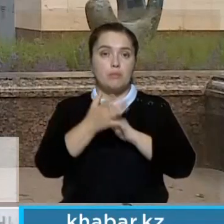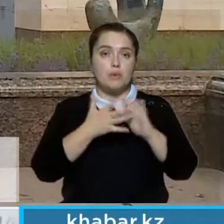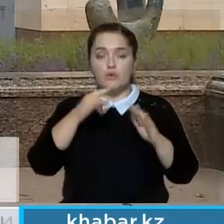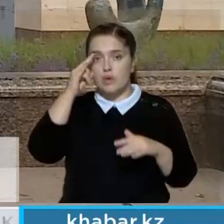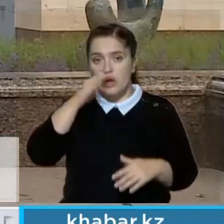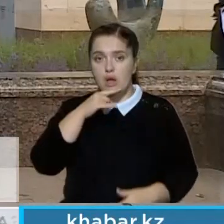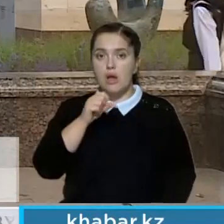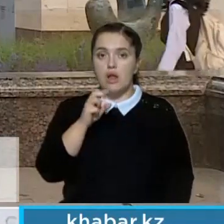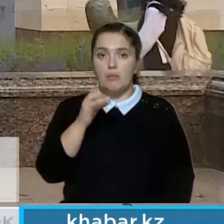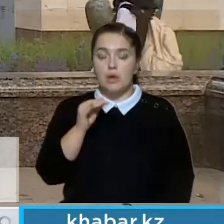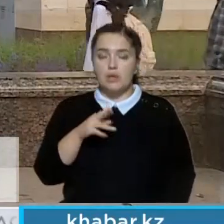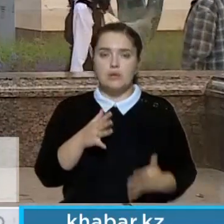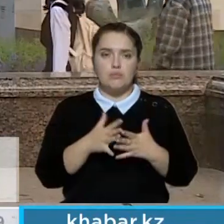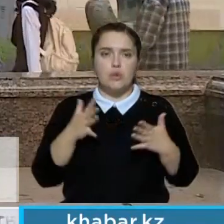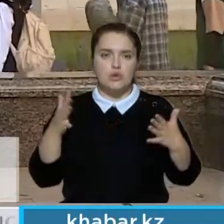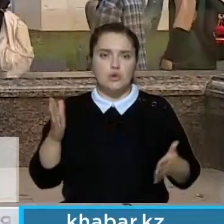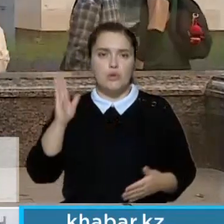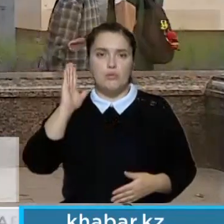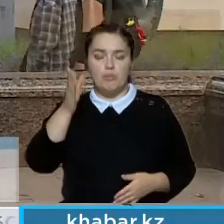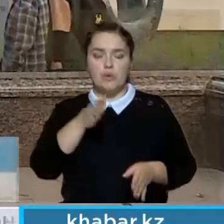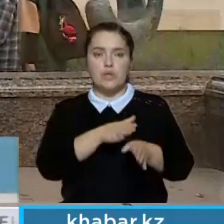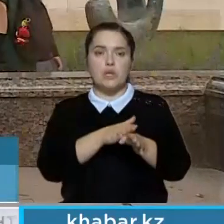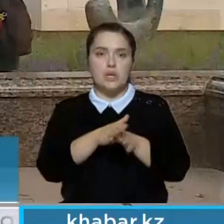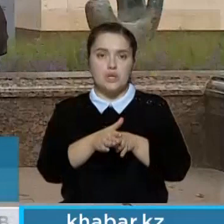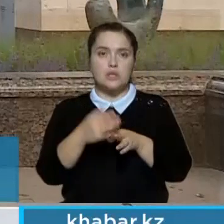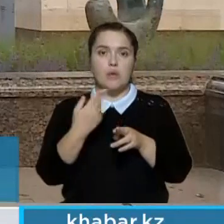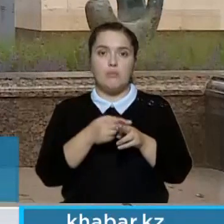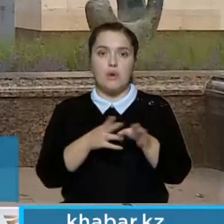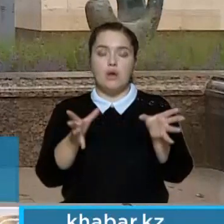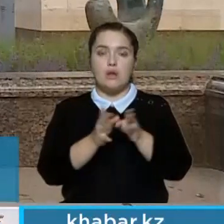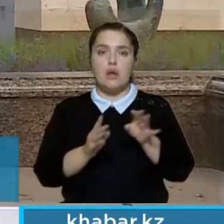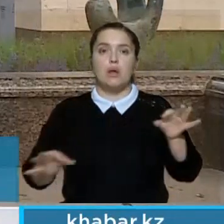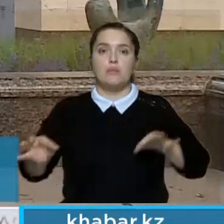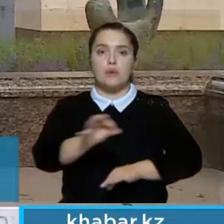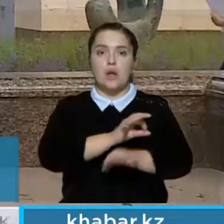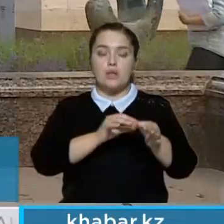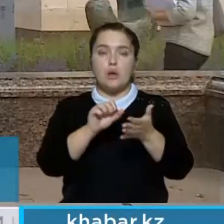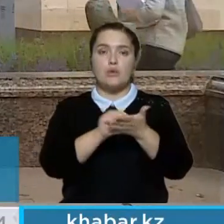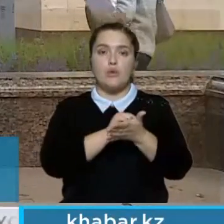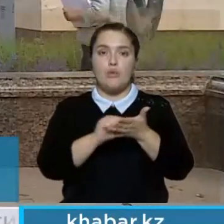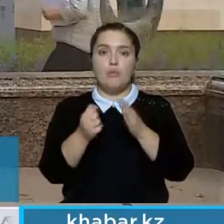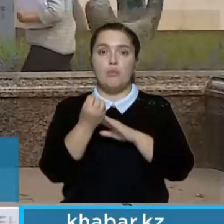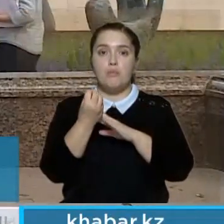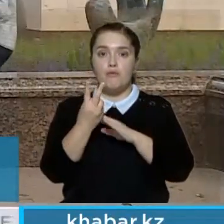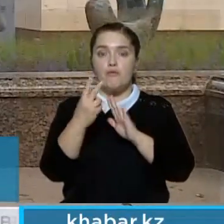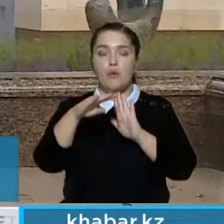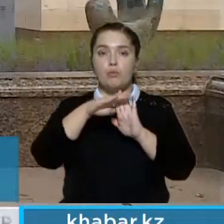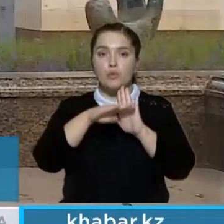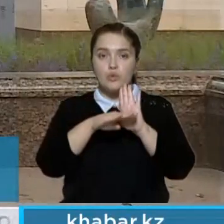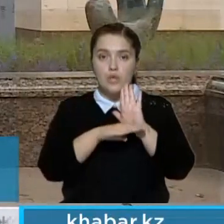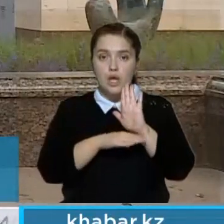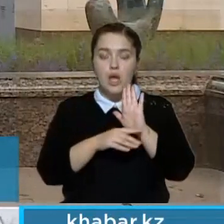и Албания имеют большой потенциал для реализации целого ряда совместных проектов. Документ состоит из 12 пунктов. В